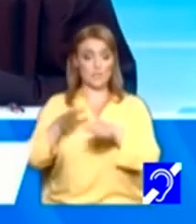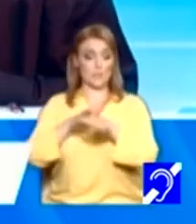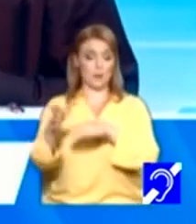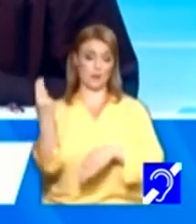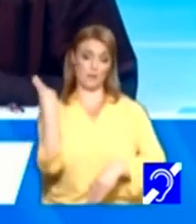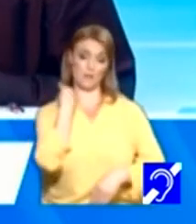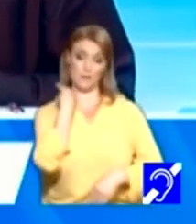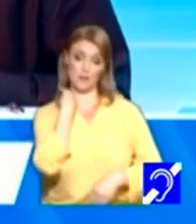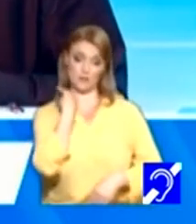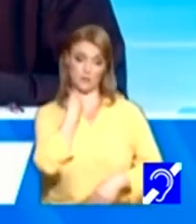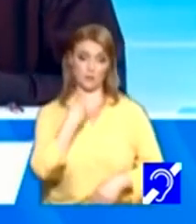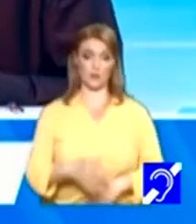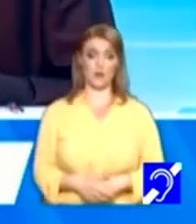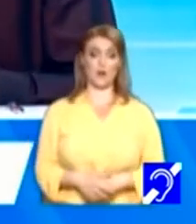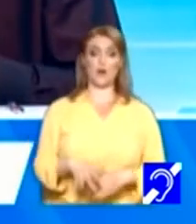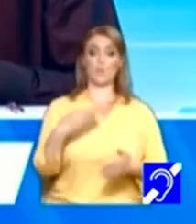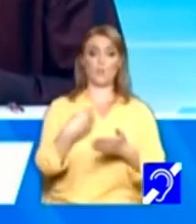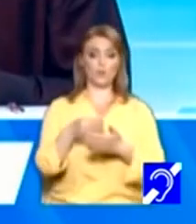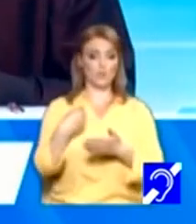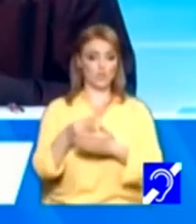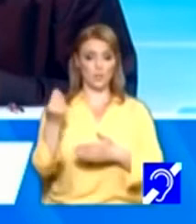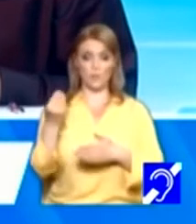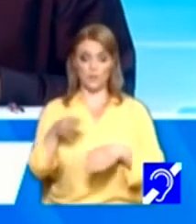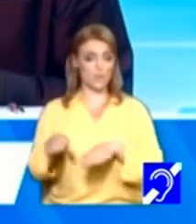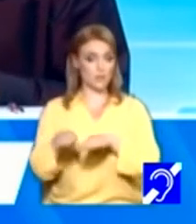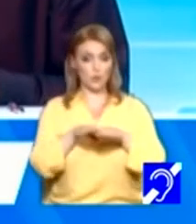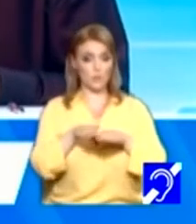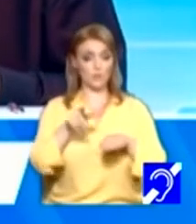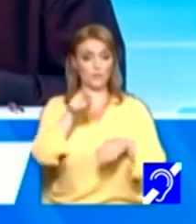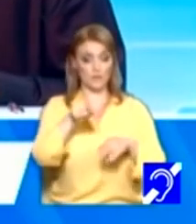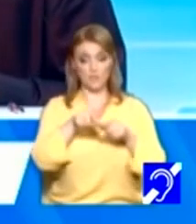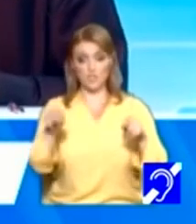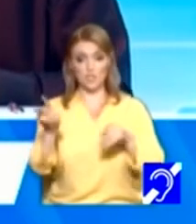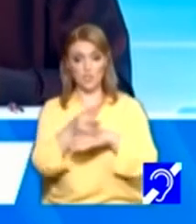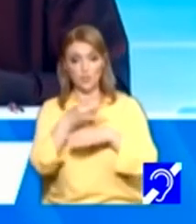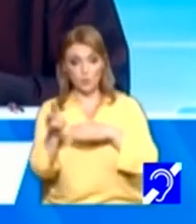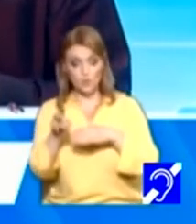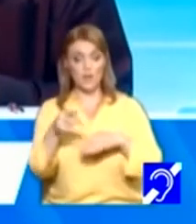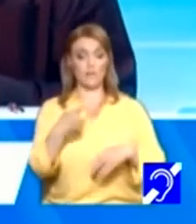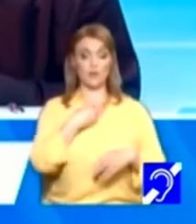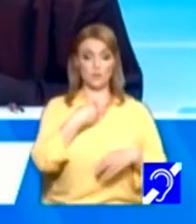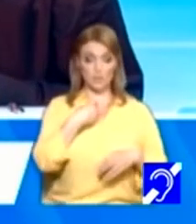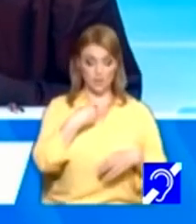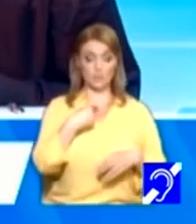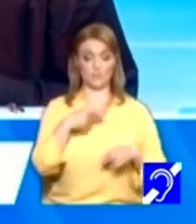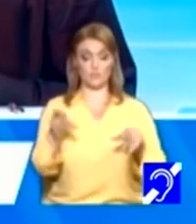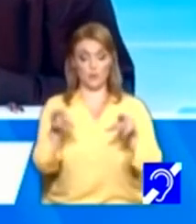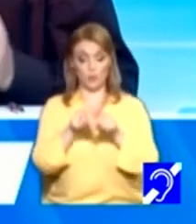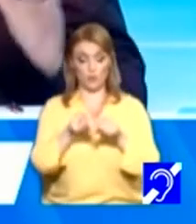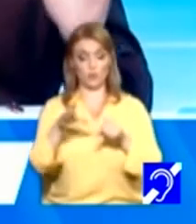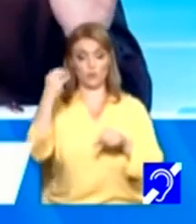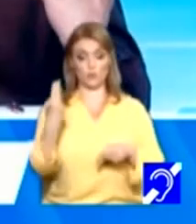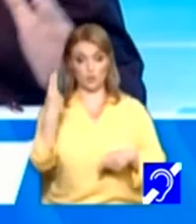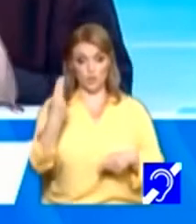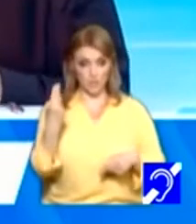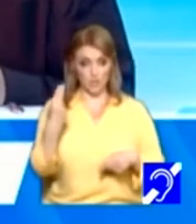primul rând, bugetele nu sunt la fel, fiindcă voi ați votat noaptea cu socialiști și ați împărțit banii și în toate primăriile. Nu sunt din pas din eu n-am